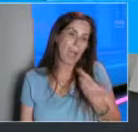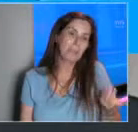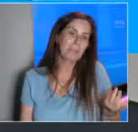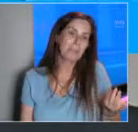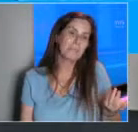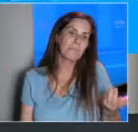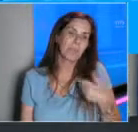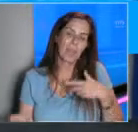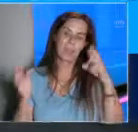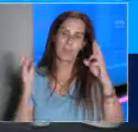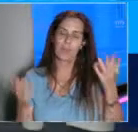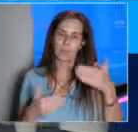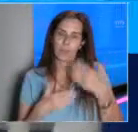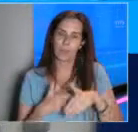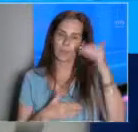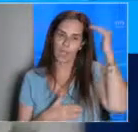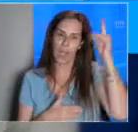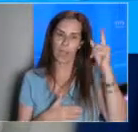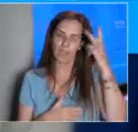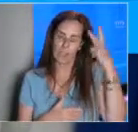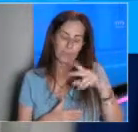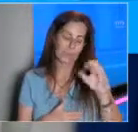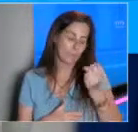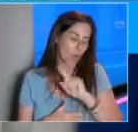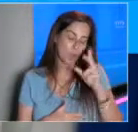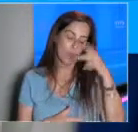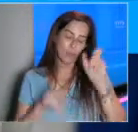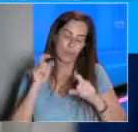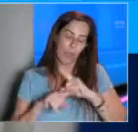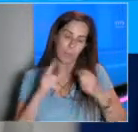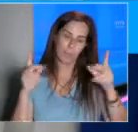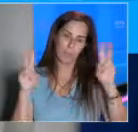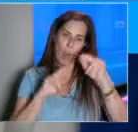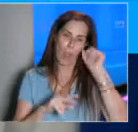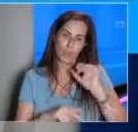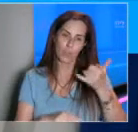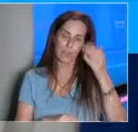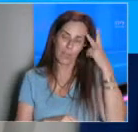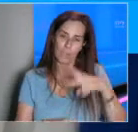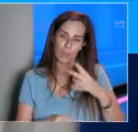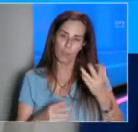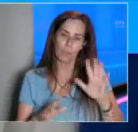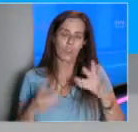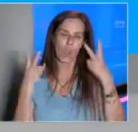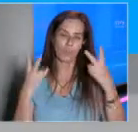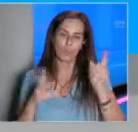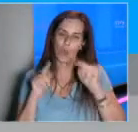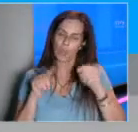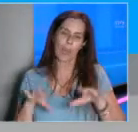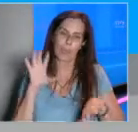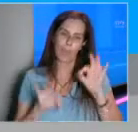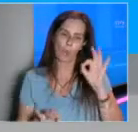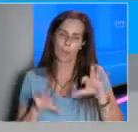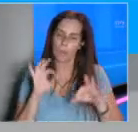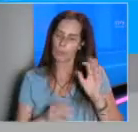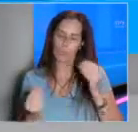אני שוב מקווה שבסופו של דבר בני גנץ יהיה זה שיתעשת, אבל אם לא, אולי יהיו אנשים אחרים אצלו שיתעשתו. מה שחשוב זה באמת שלא נגיע לבחירות,